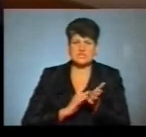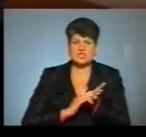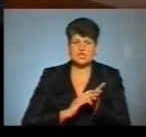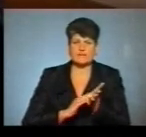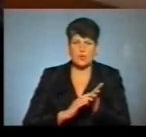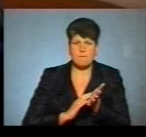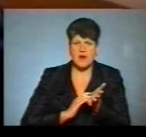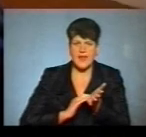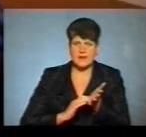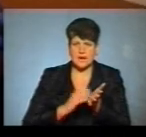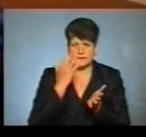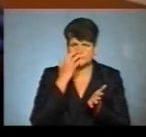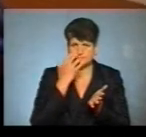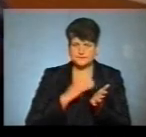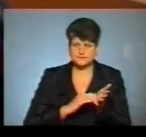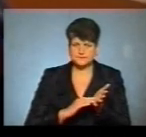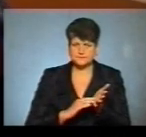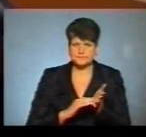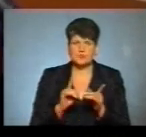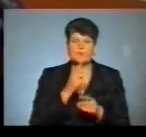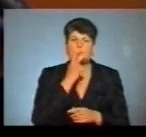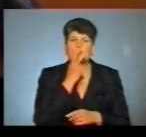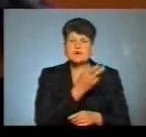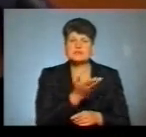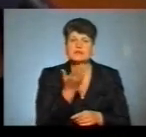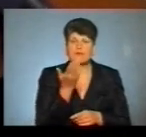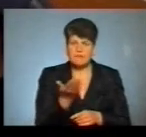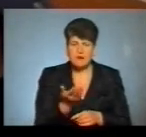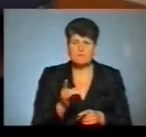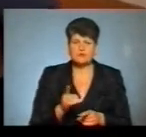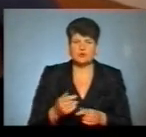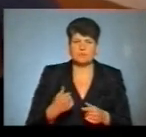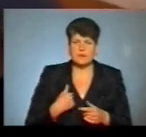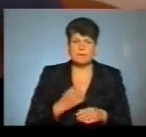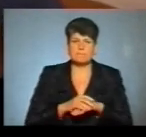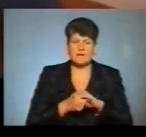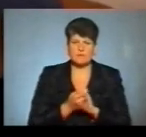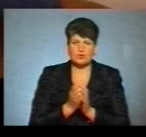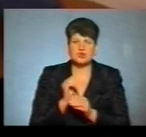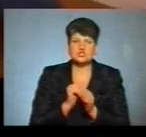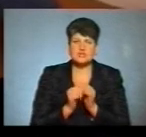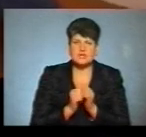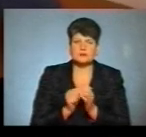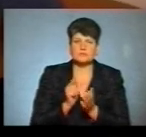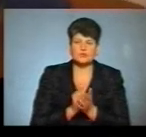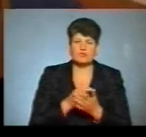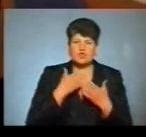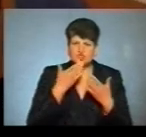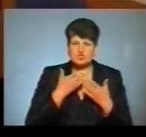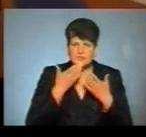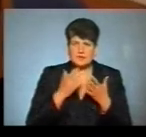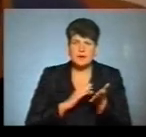шрифтом Брайля, аби показати вам, що ми миємо руки часто, бо мусимо